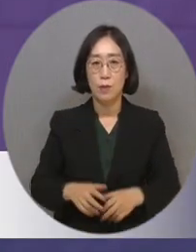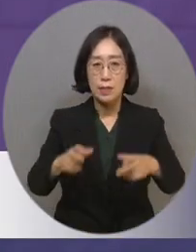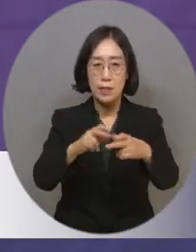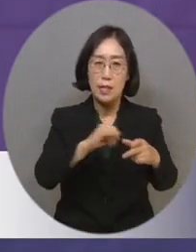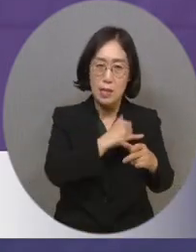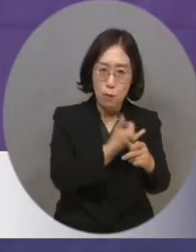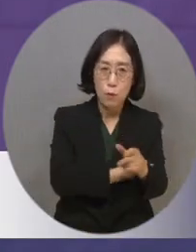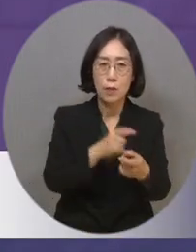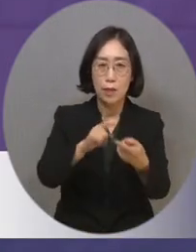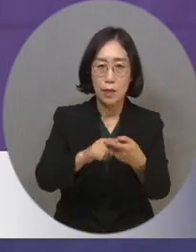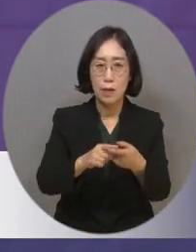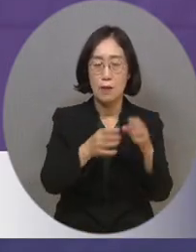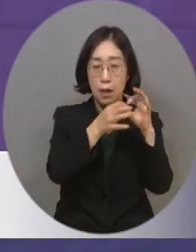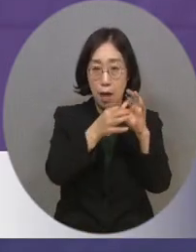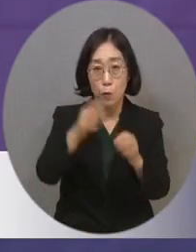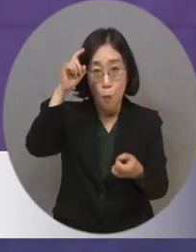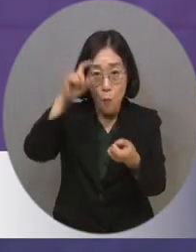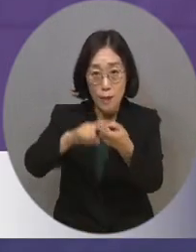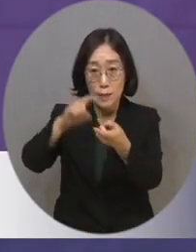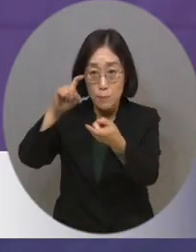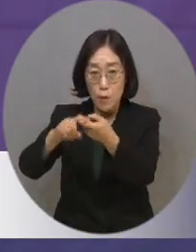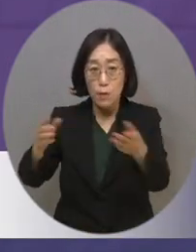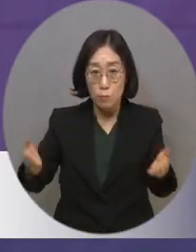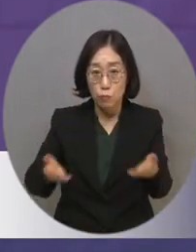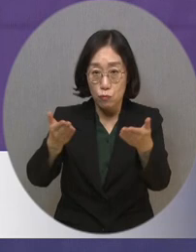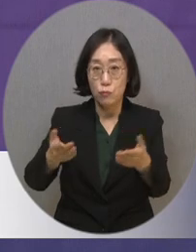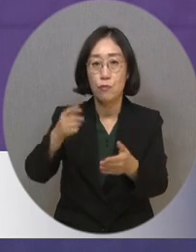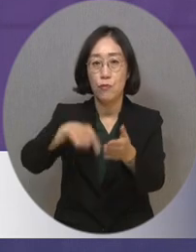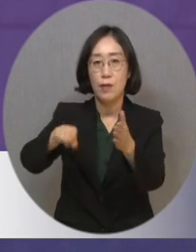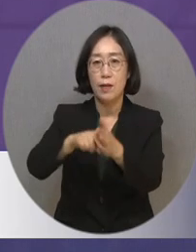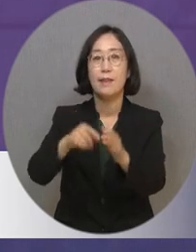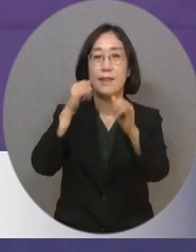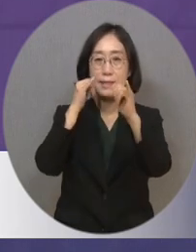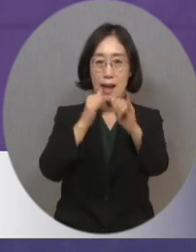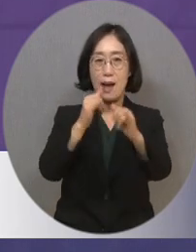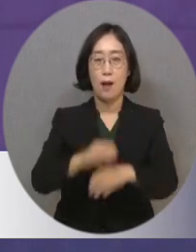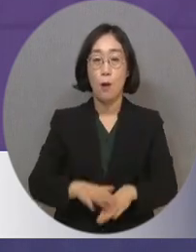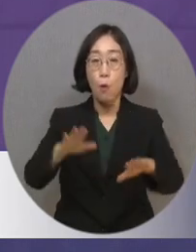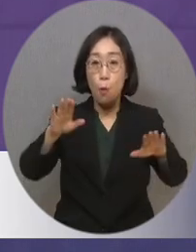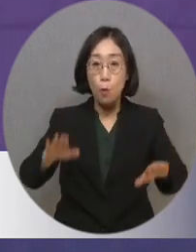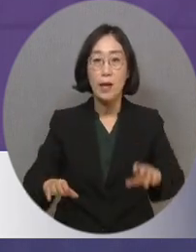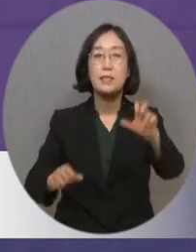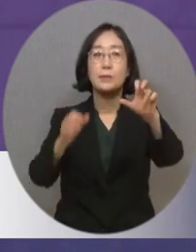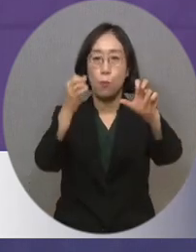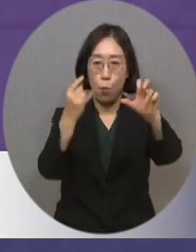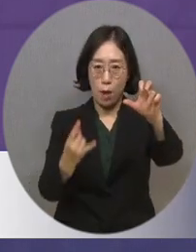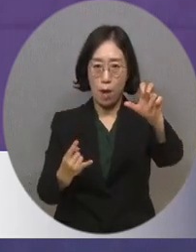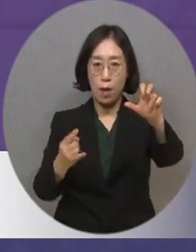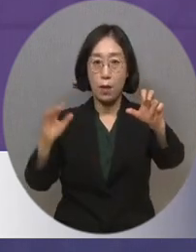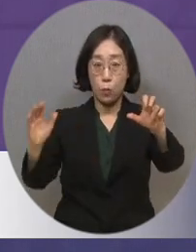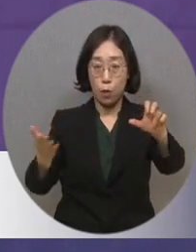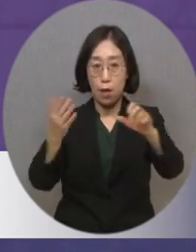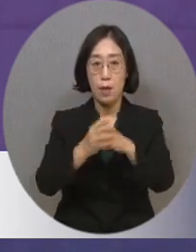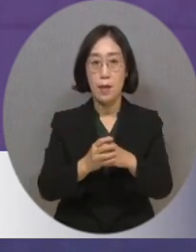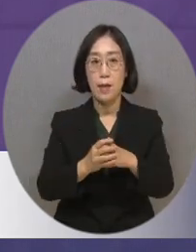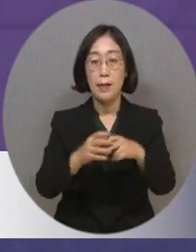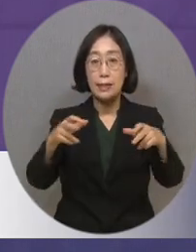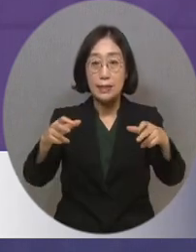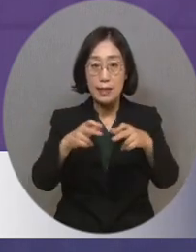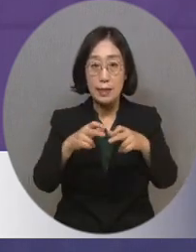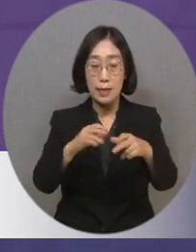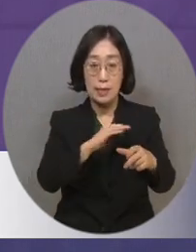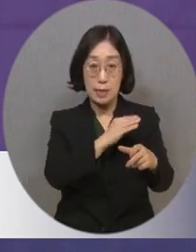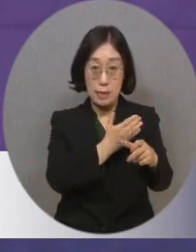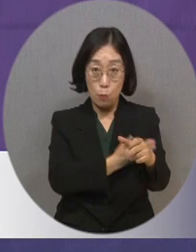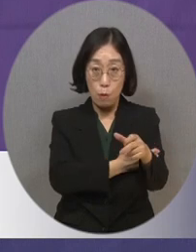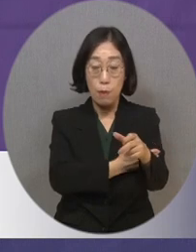사회의 지속적인 관심을 추구하고자 제정된 상입니다. 올해로 25회를 맞이한